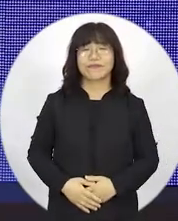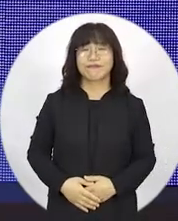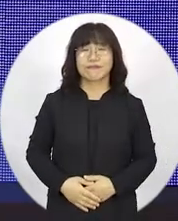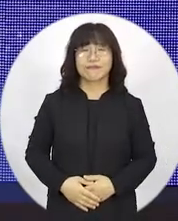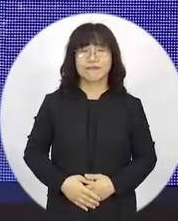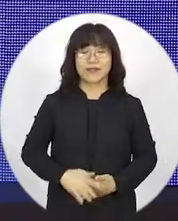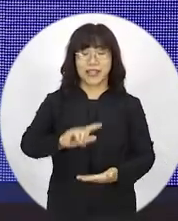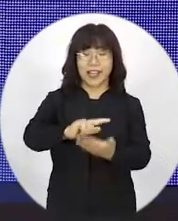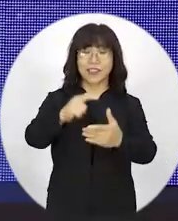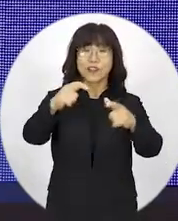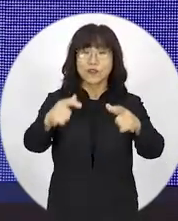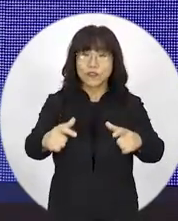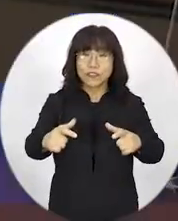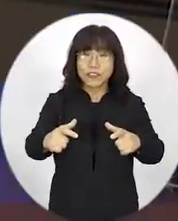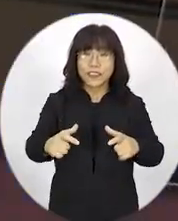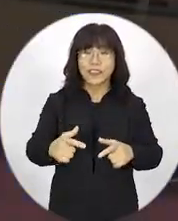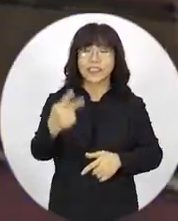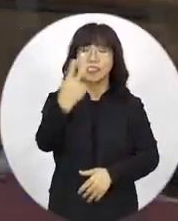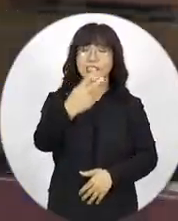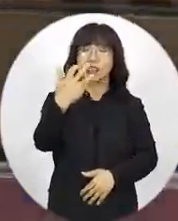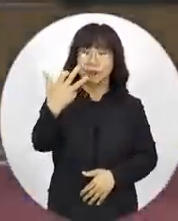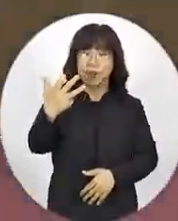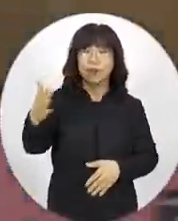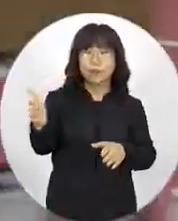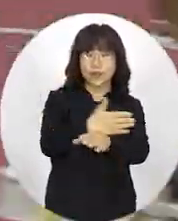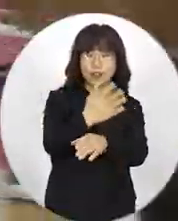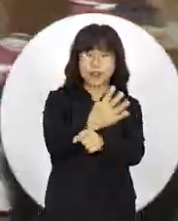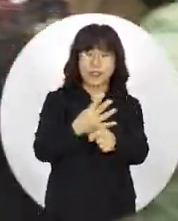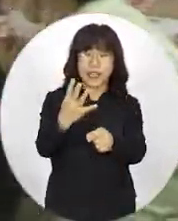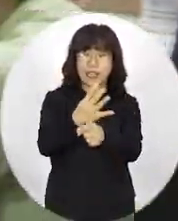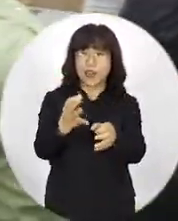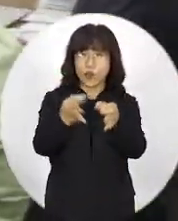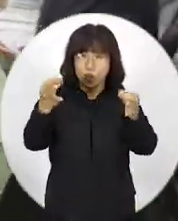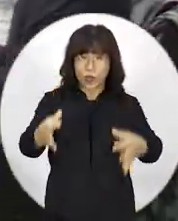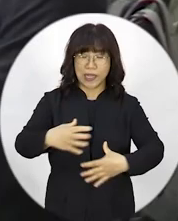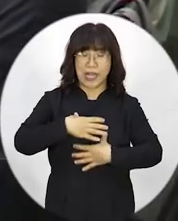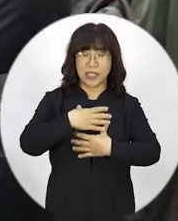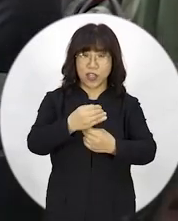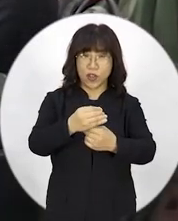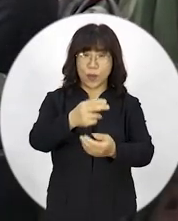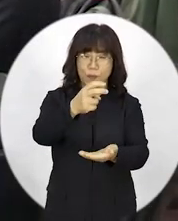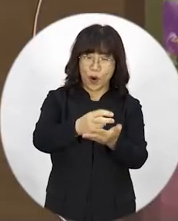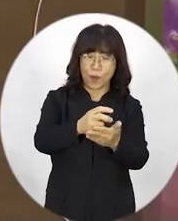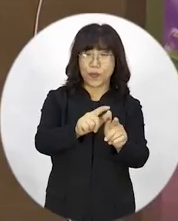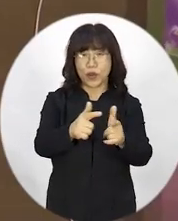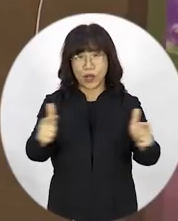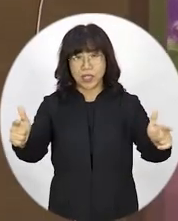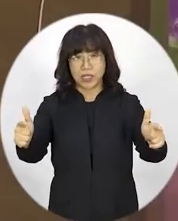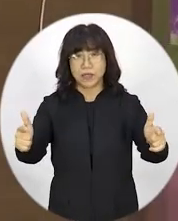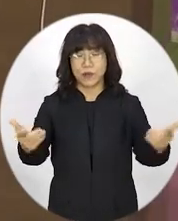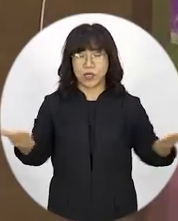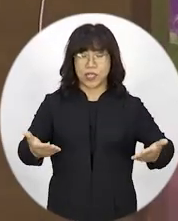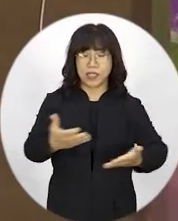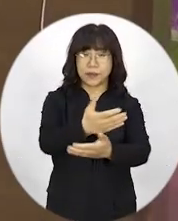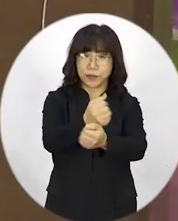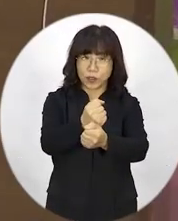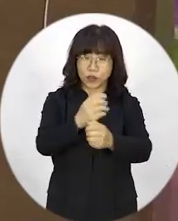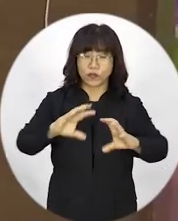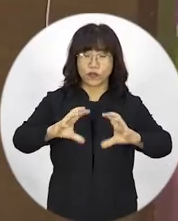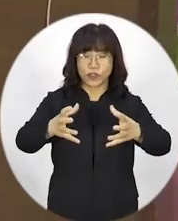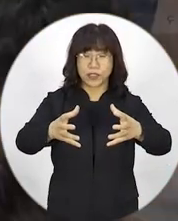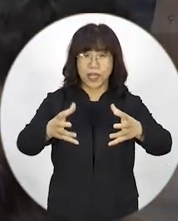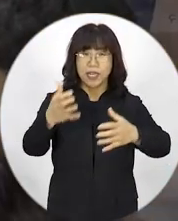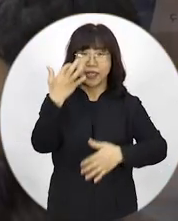최선을 다하겠습니다. 강서구는 지난 2018년부터 4년간 안전도시 조례 제정과 업무 협약 체결